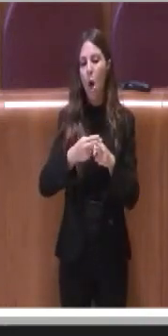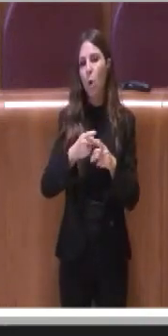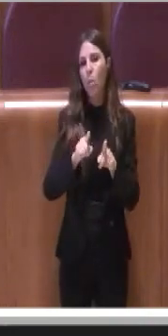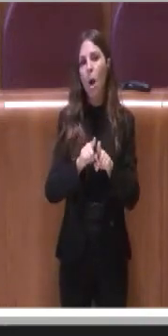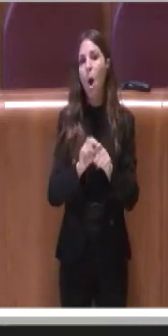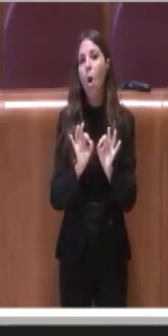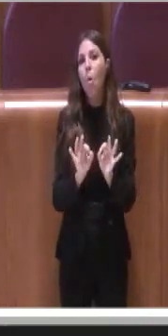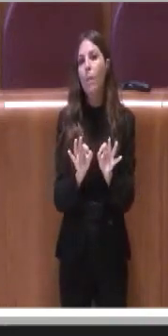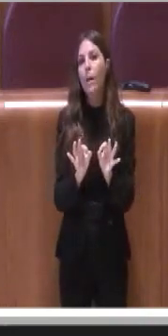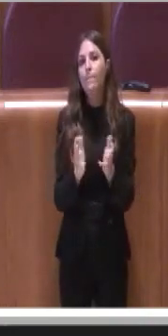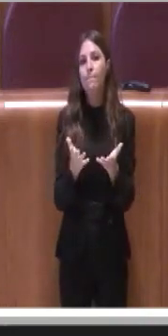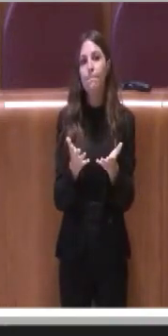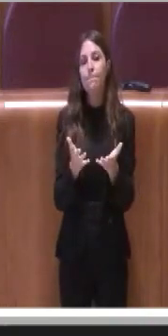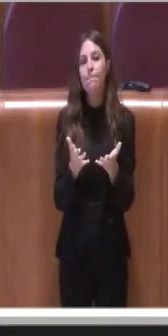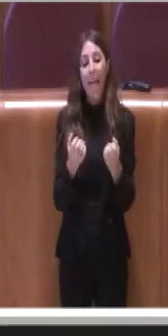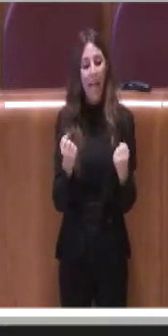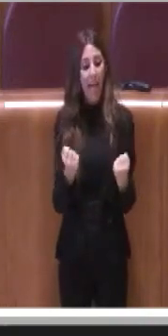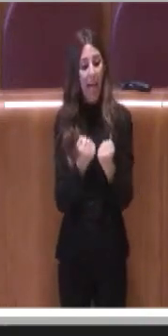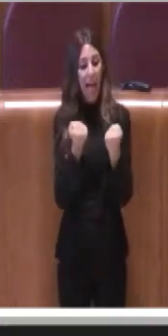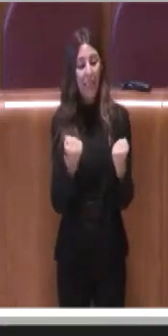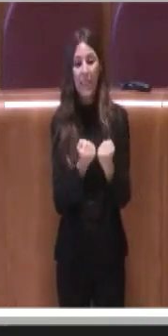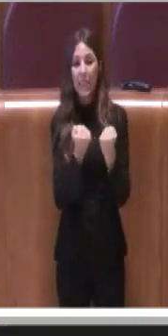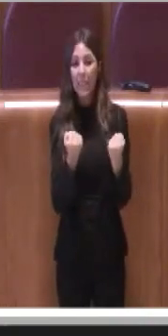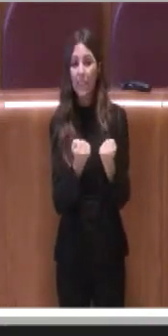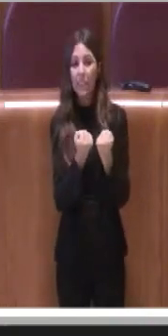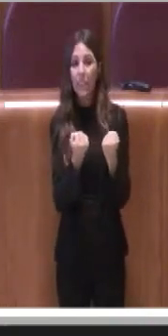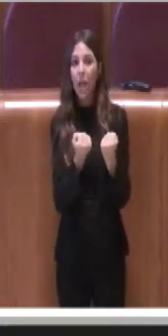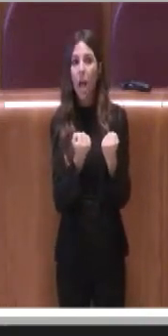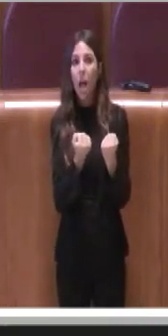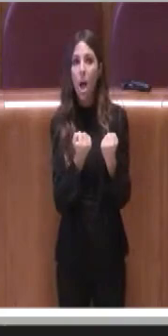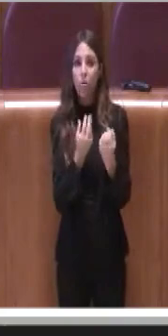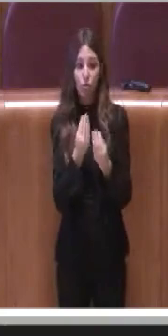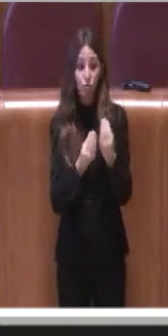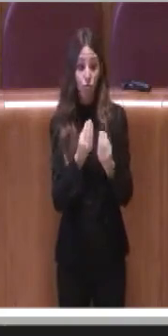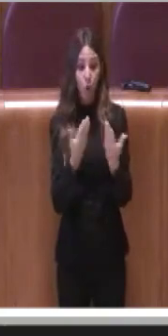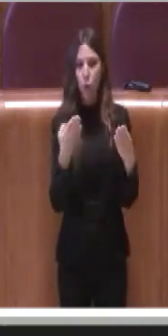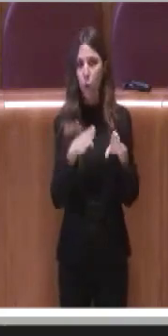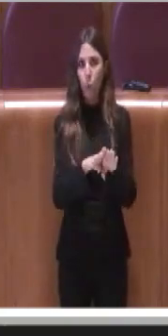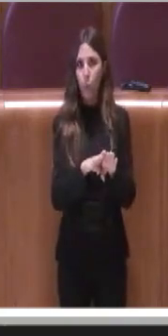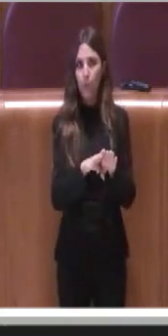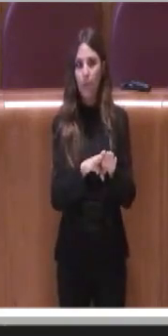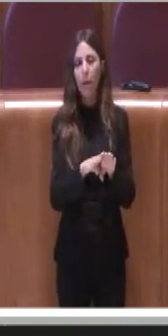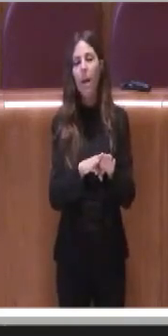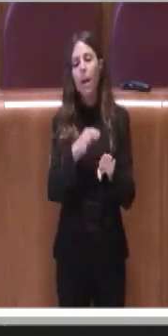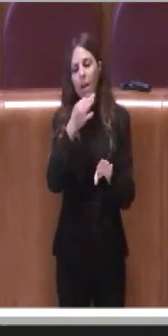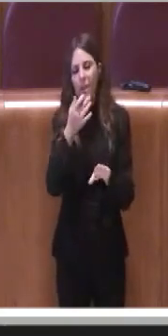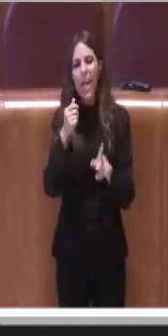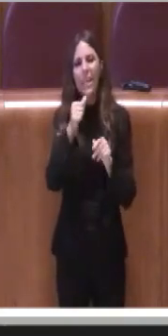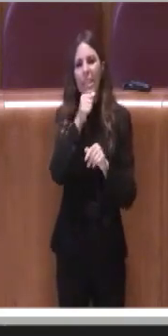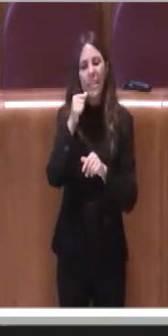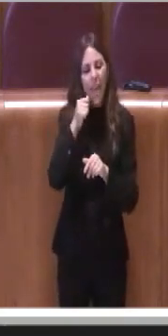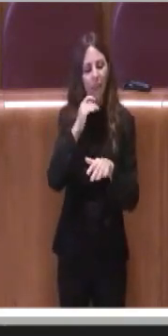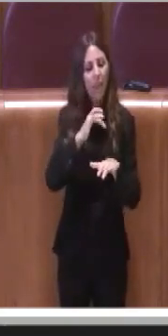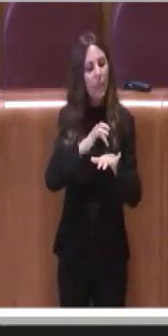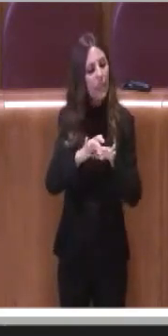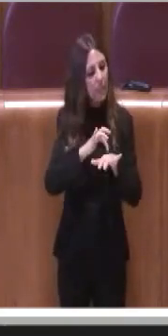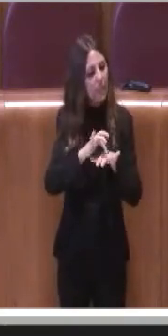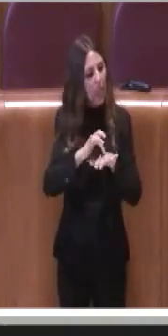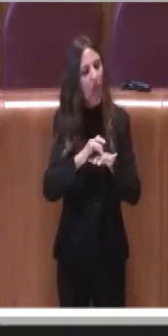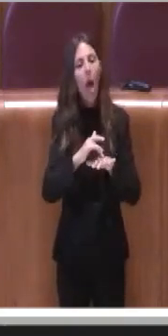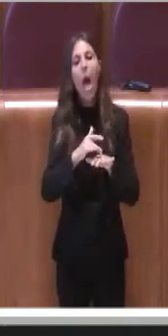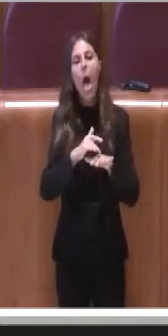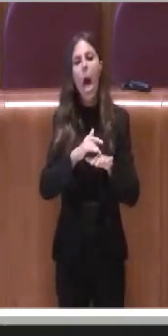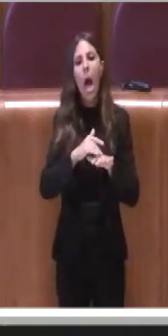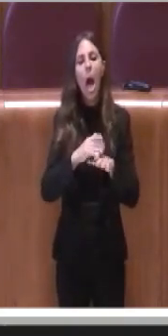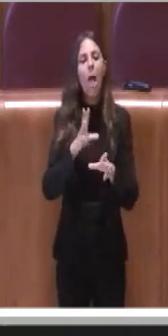cerchio di attività per quanto riguarda questa attività. Quindi, oltre alla sensibilizzazione fatta fuori dentro il